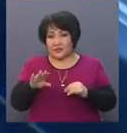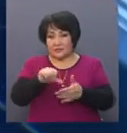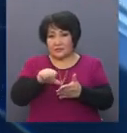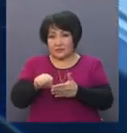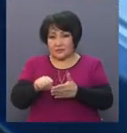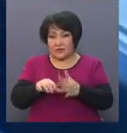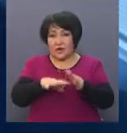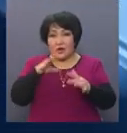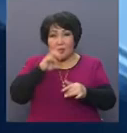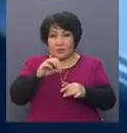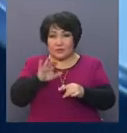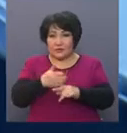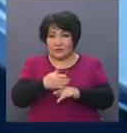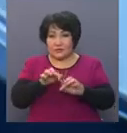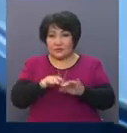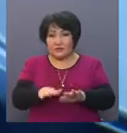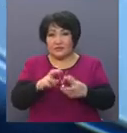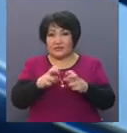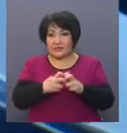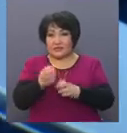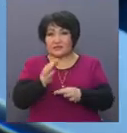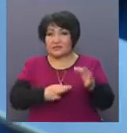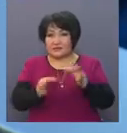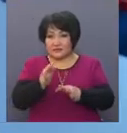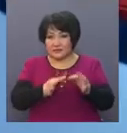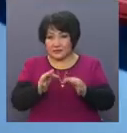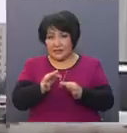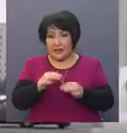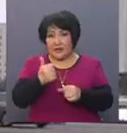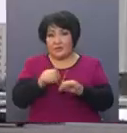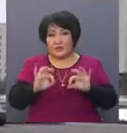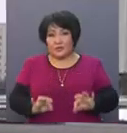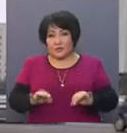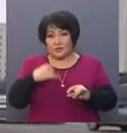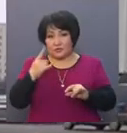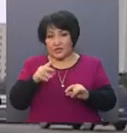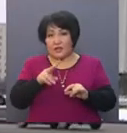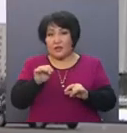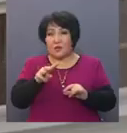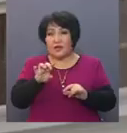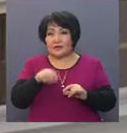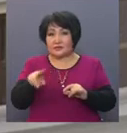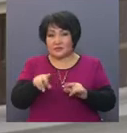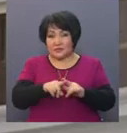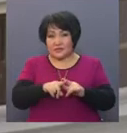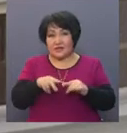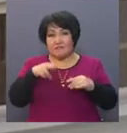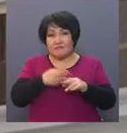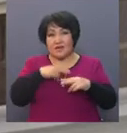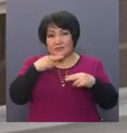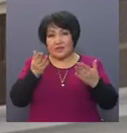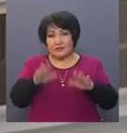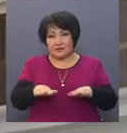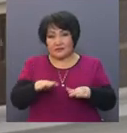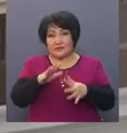алдын алу шараларына қатысты мәселелер тілге тиек етілді. Бас прокурордың айтуынша ломбард ұйымдары назардан тыс қалған. Салдарынан аталмыш